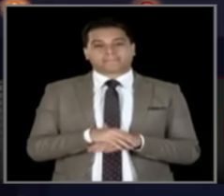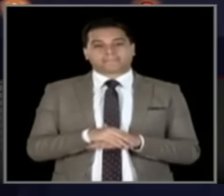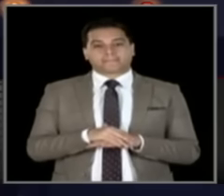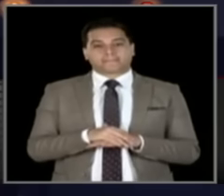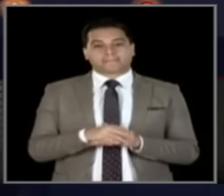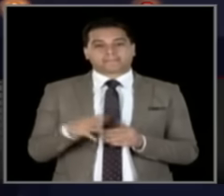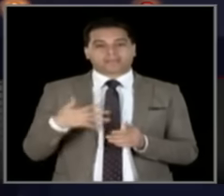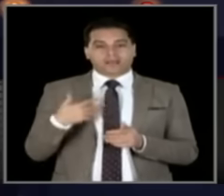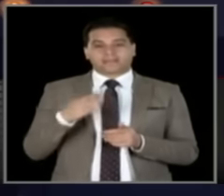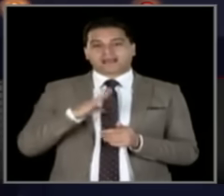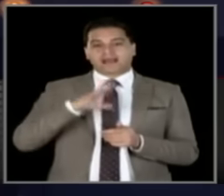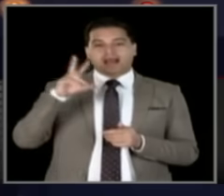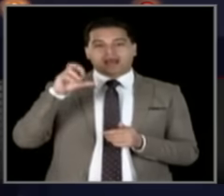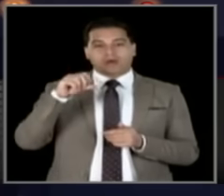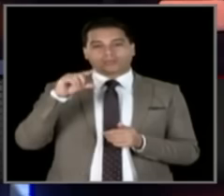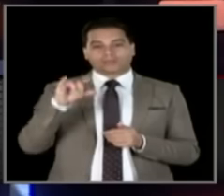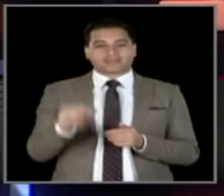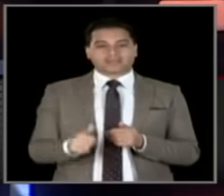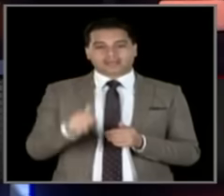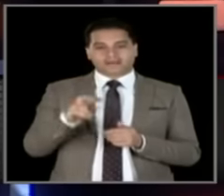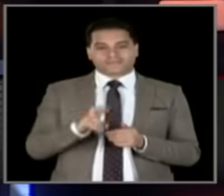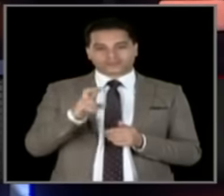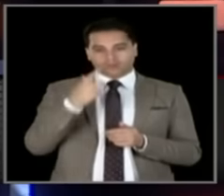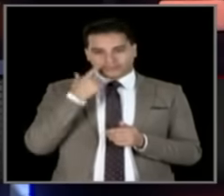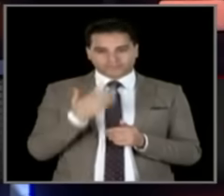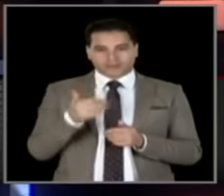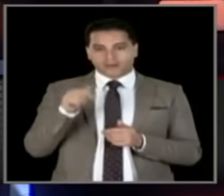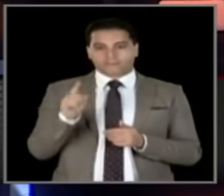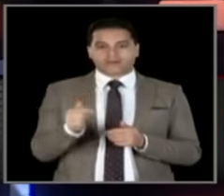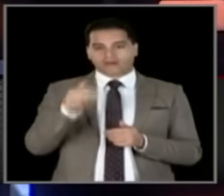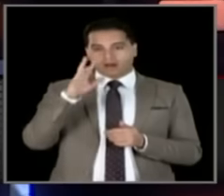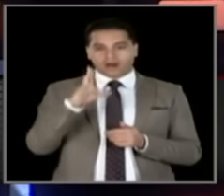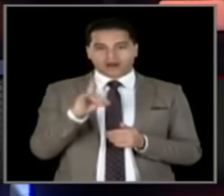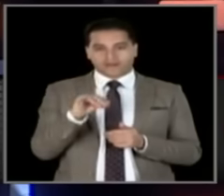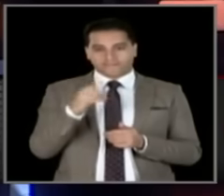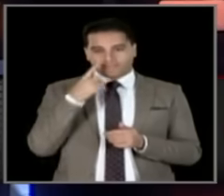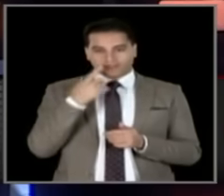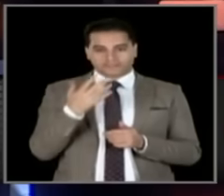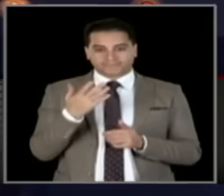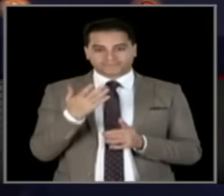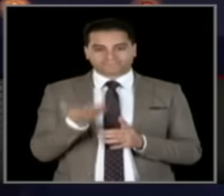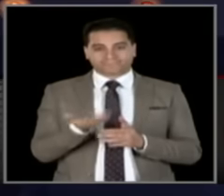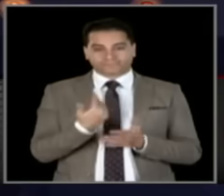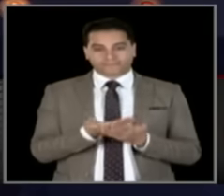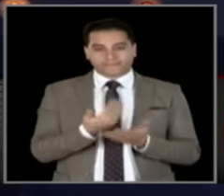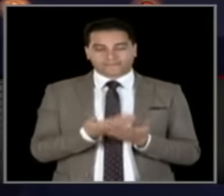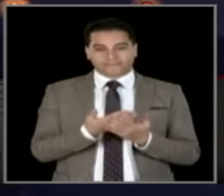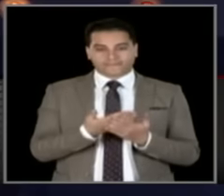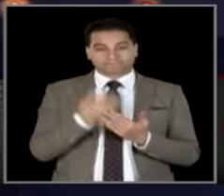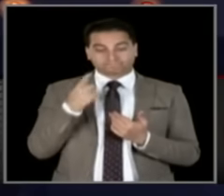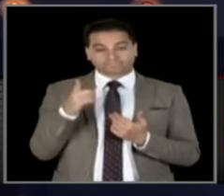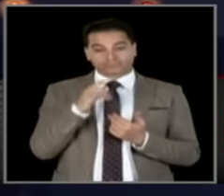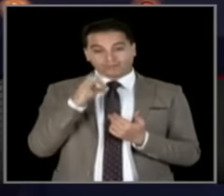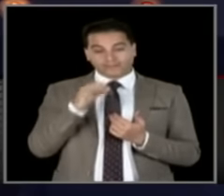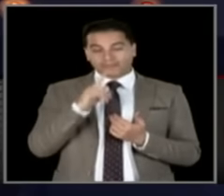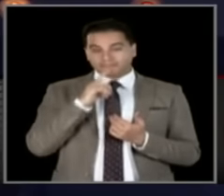كنا محتاجين كلاوديا في السؤال ده والله. إجابتك إبراهيم. كامل خصيصي لا. أدي مهم ولكن